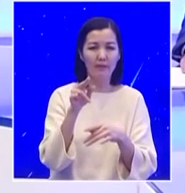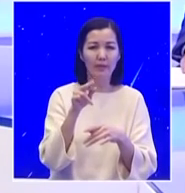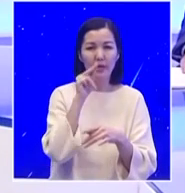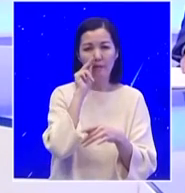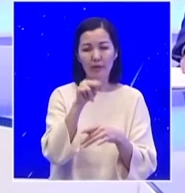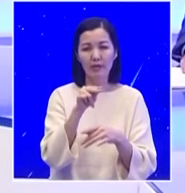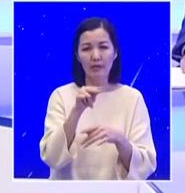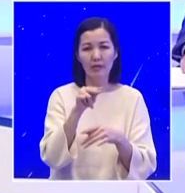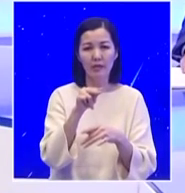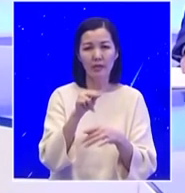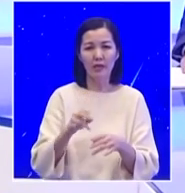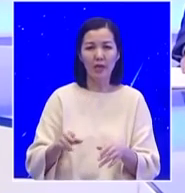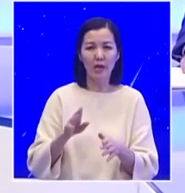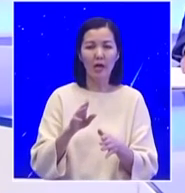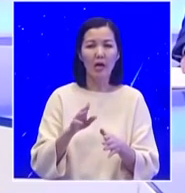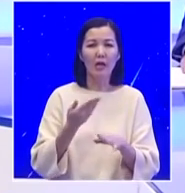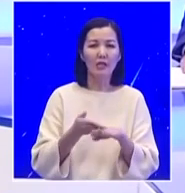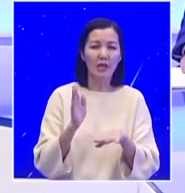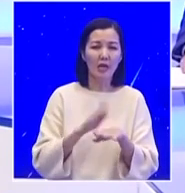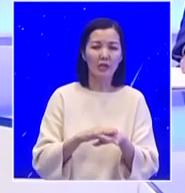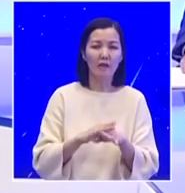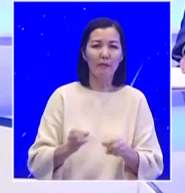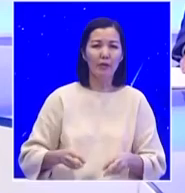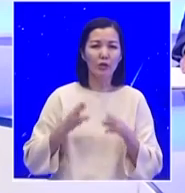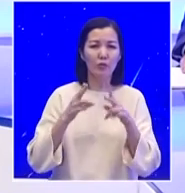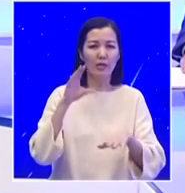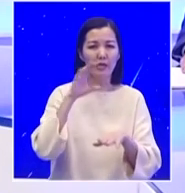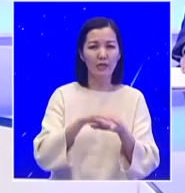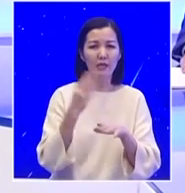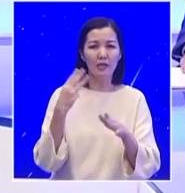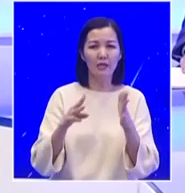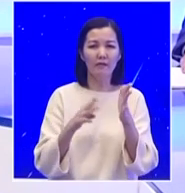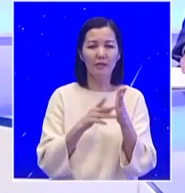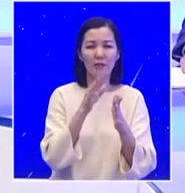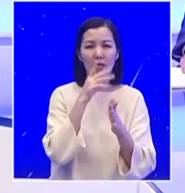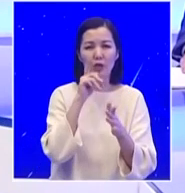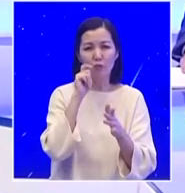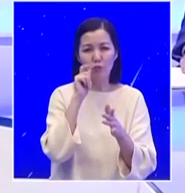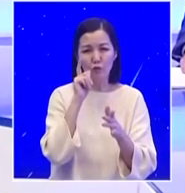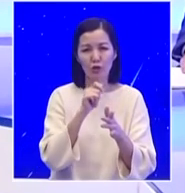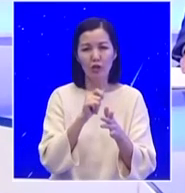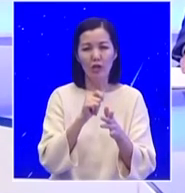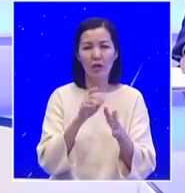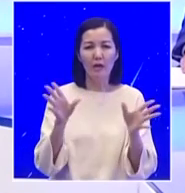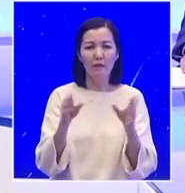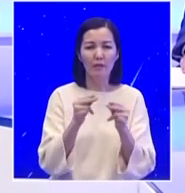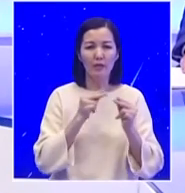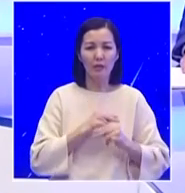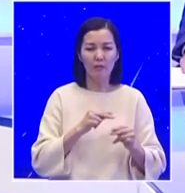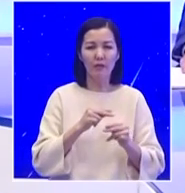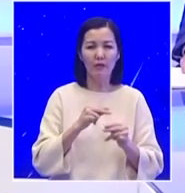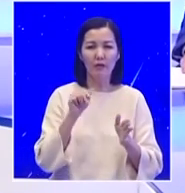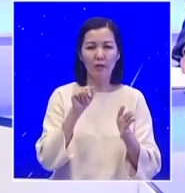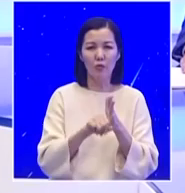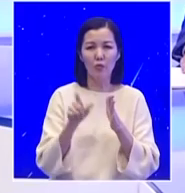По подозрению в совершении особо тяжкого преступления задержан 38-летний мужчина, сослуживец убитого.